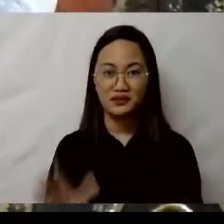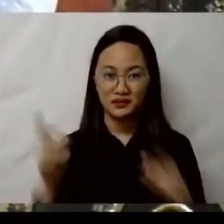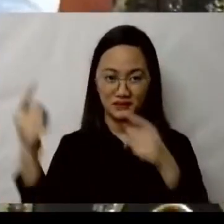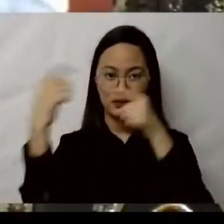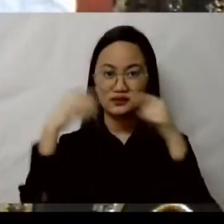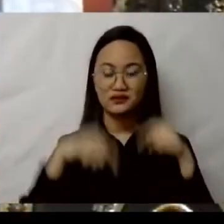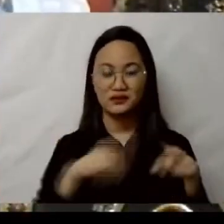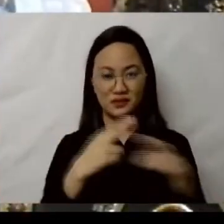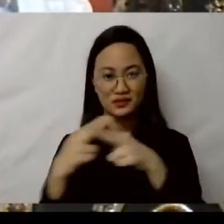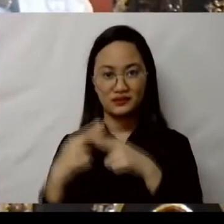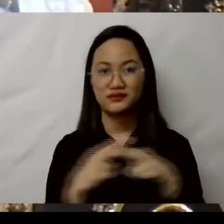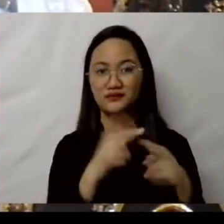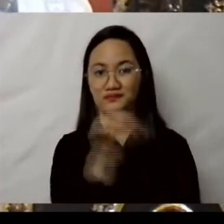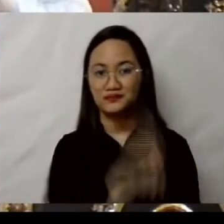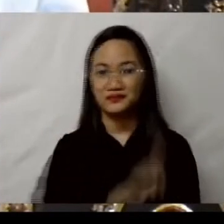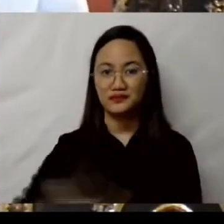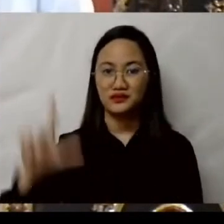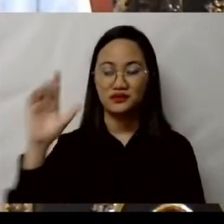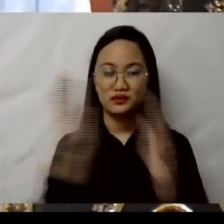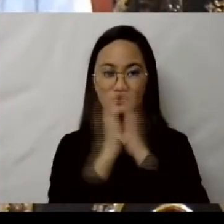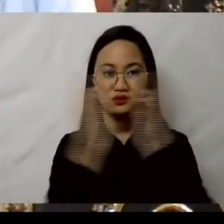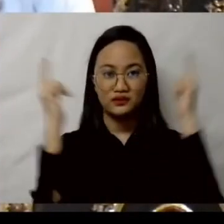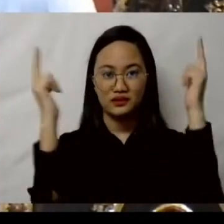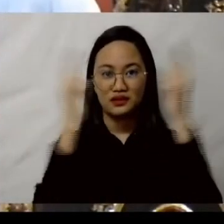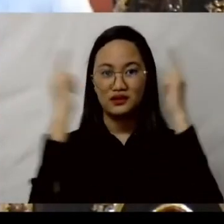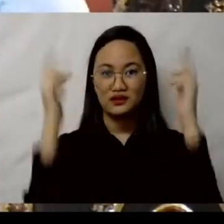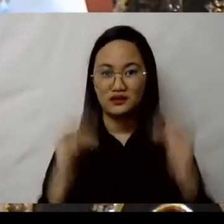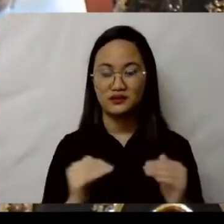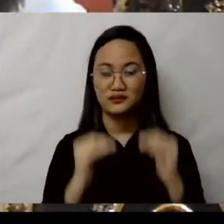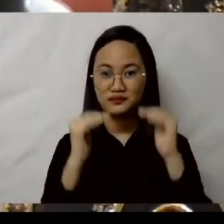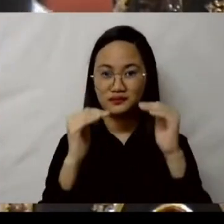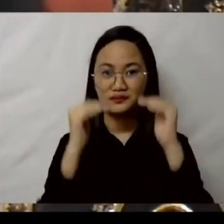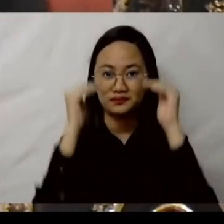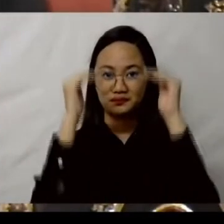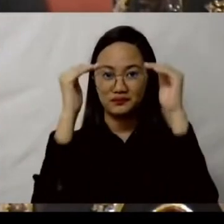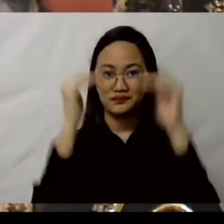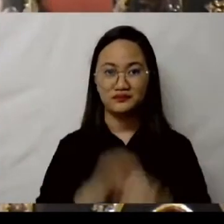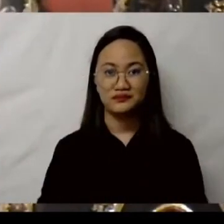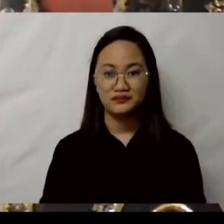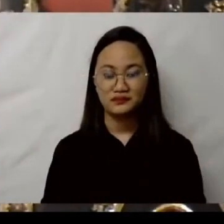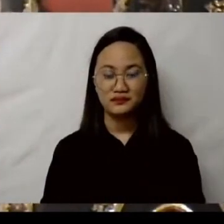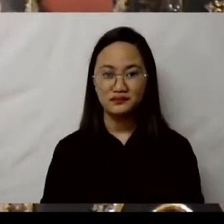sa ngalan ng Panginoon, o sana sa kaitaasan.